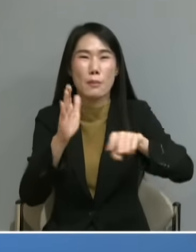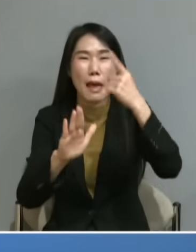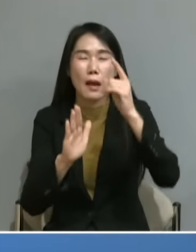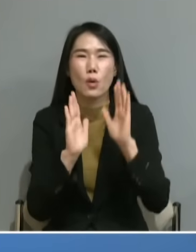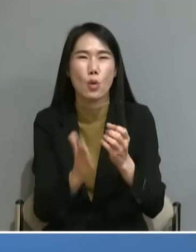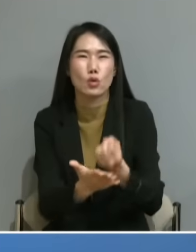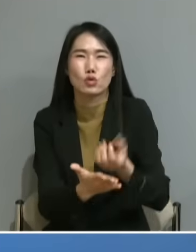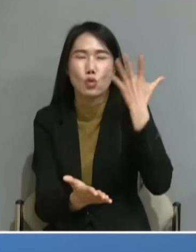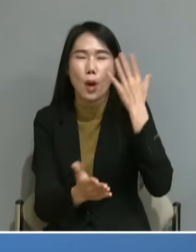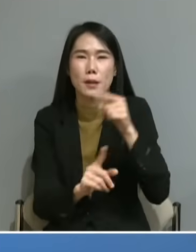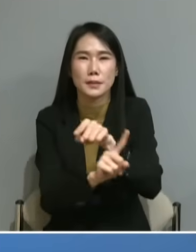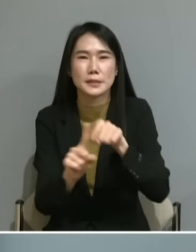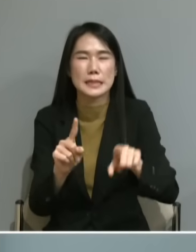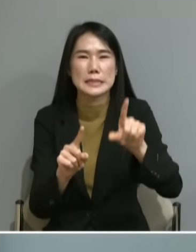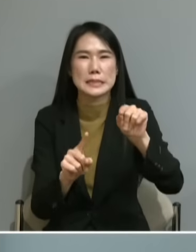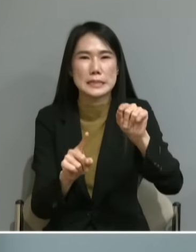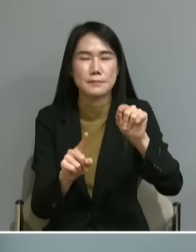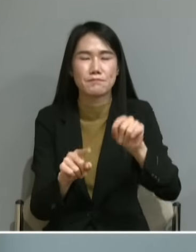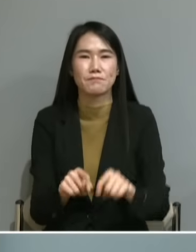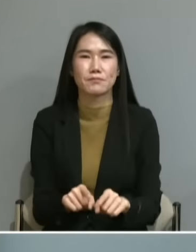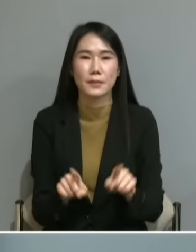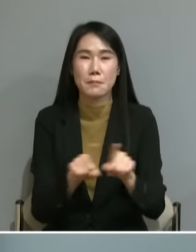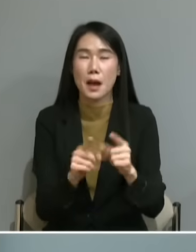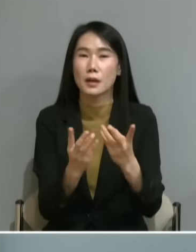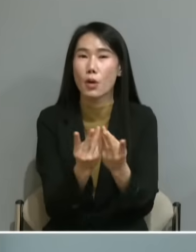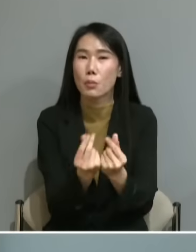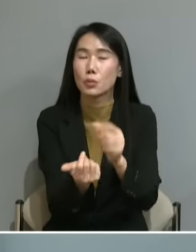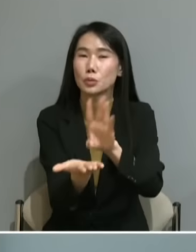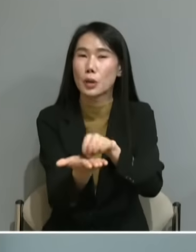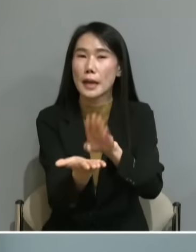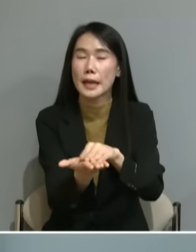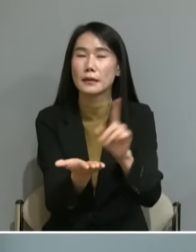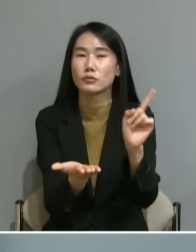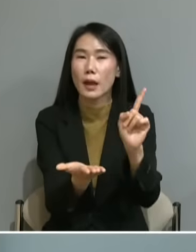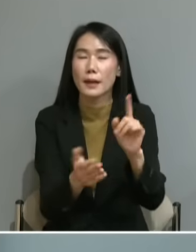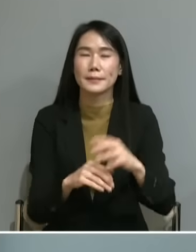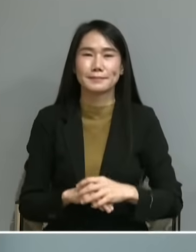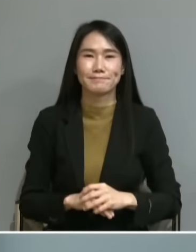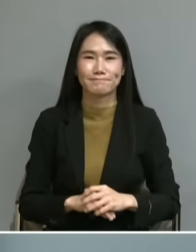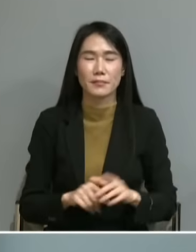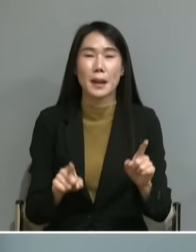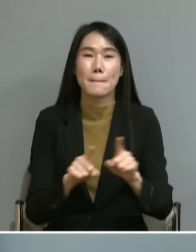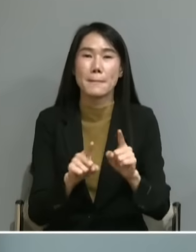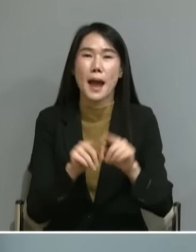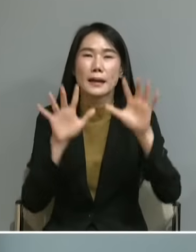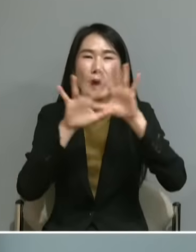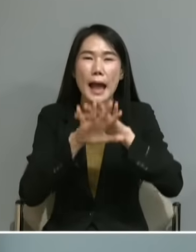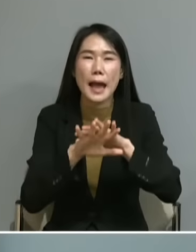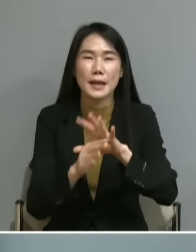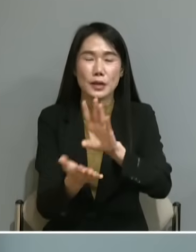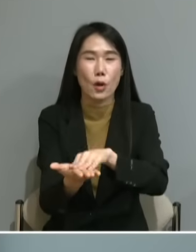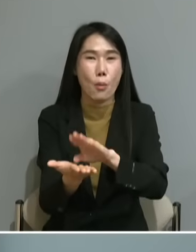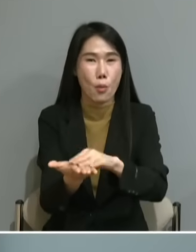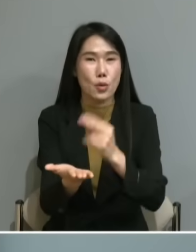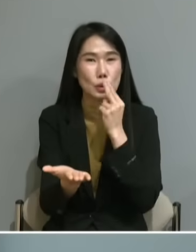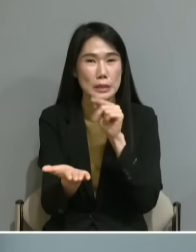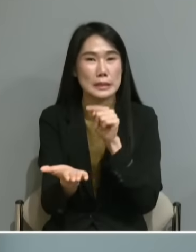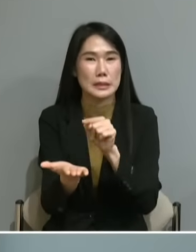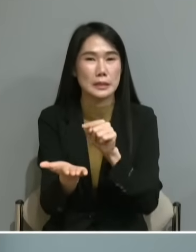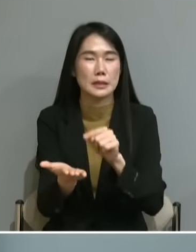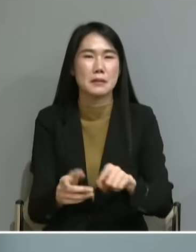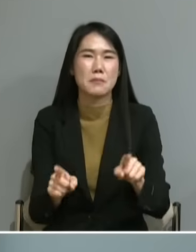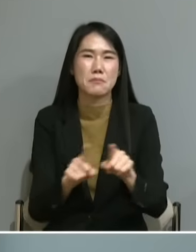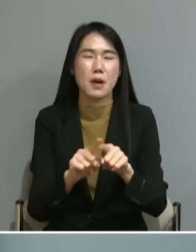คนรวยที่สุด 20% เนี่ยนะครับตัวเลขเขาเรียกว่าการบริโภคขั้นสุดท้ายเนี่ยนะครับ